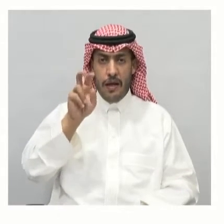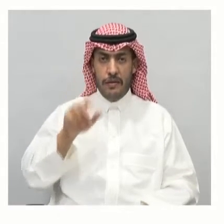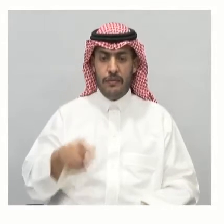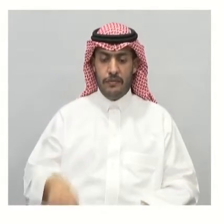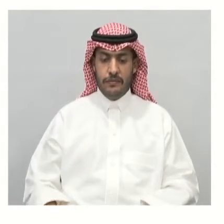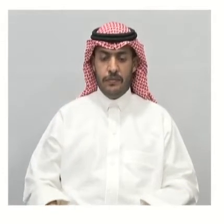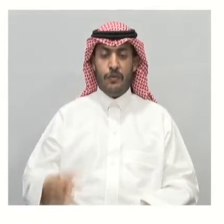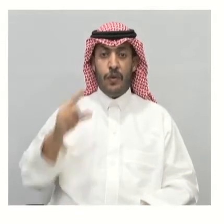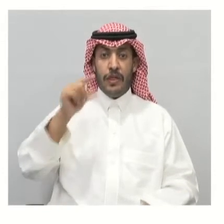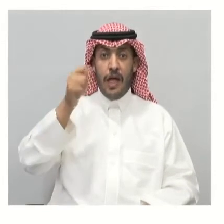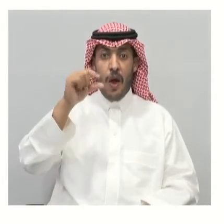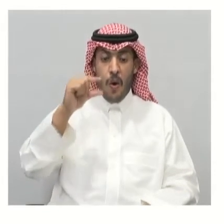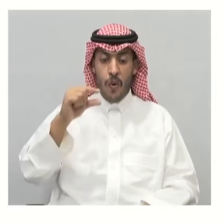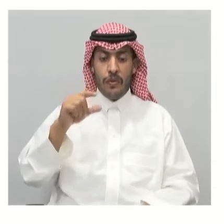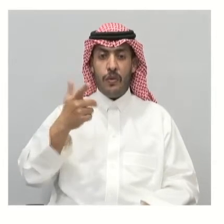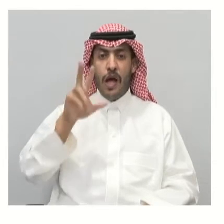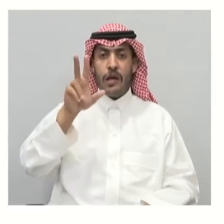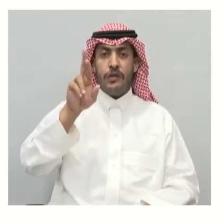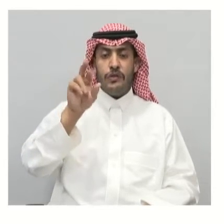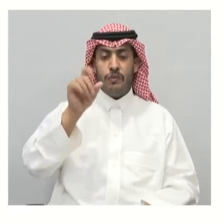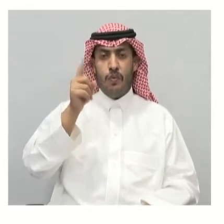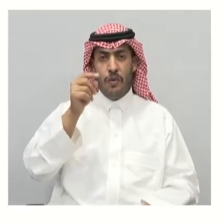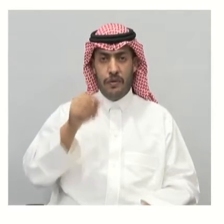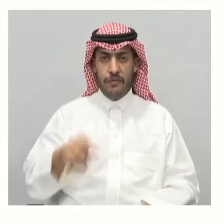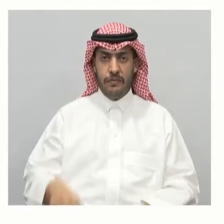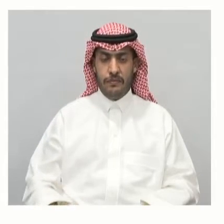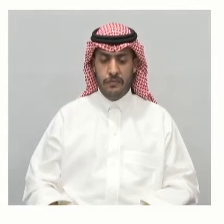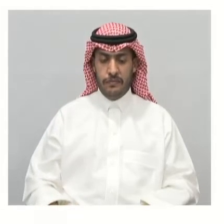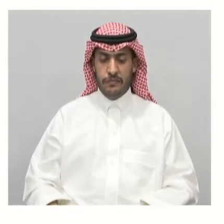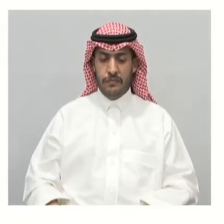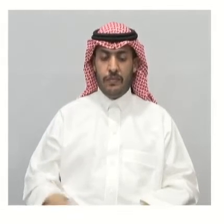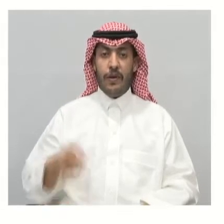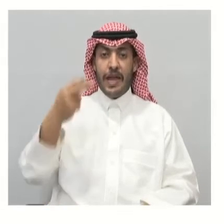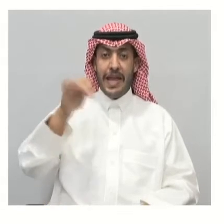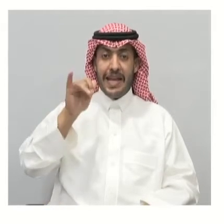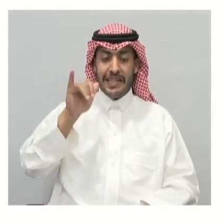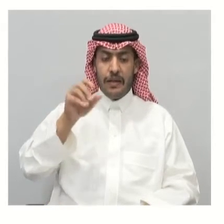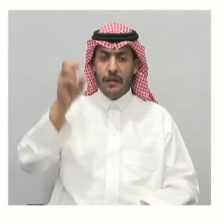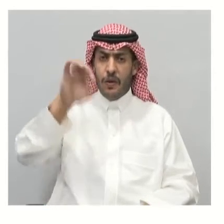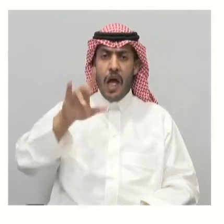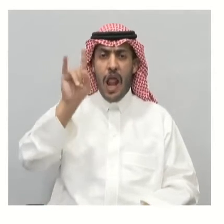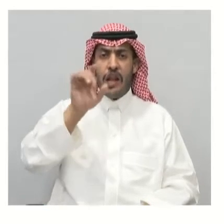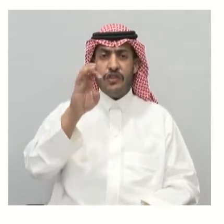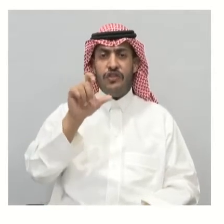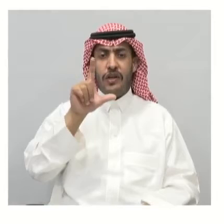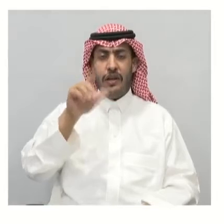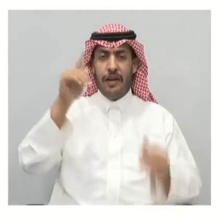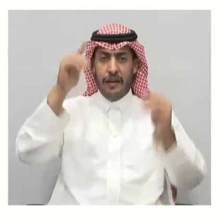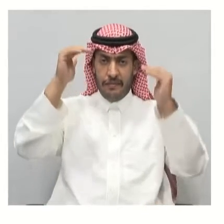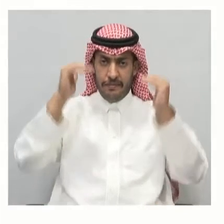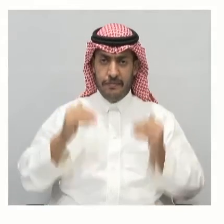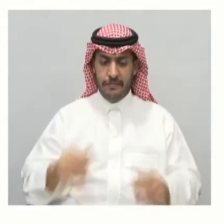التوراه داوود عليه السلام انزل عليه الزبور عيسى عليه السلام انزل عليه